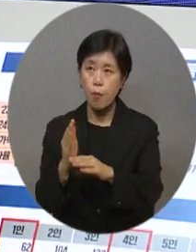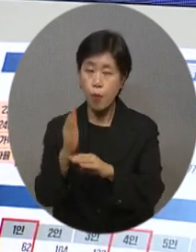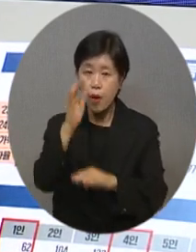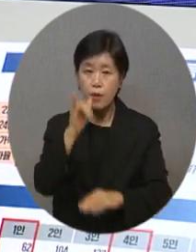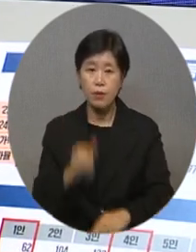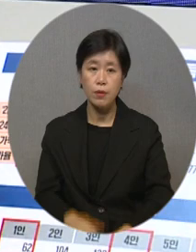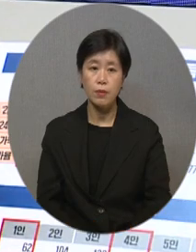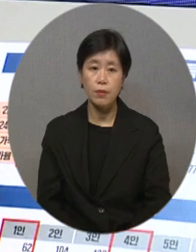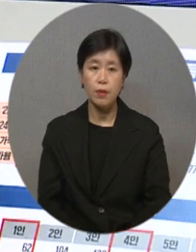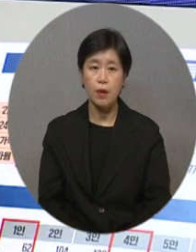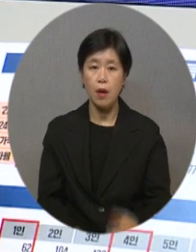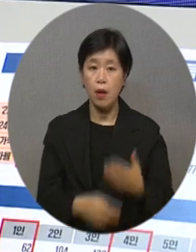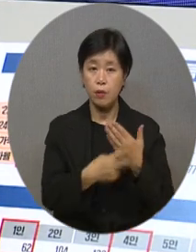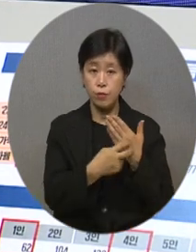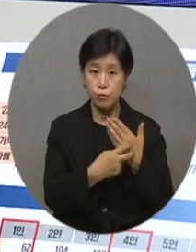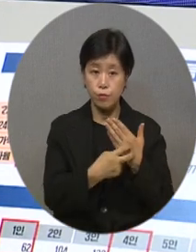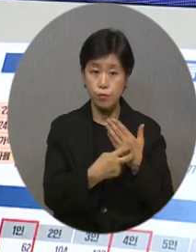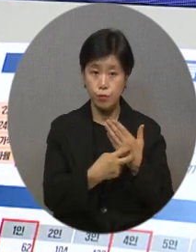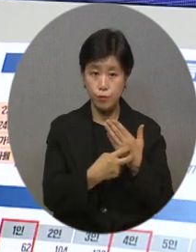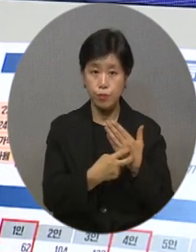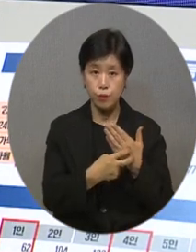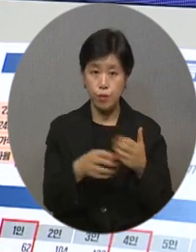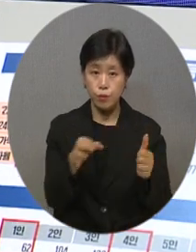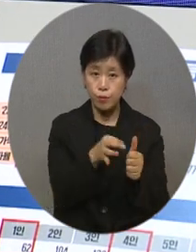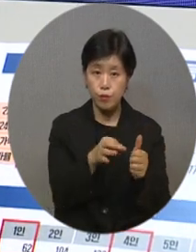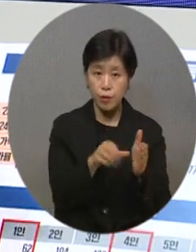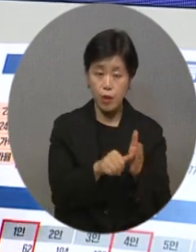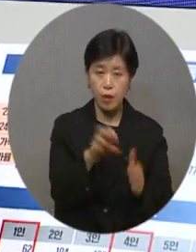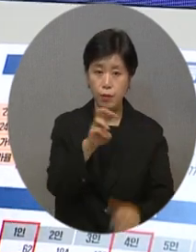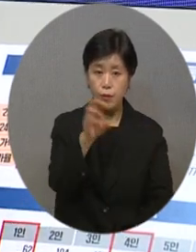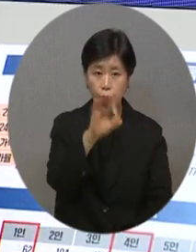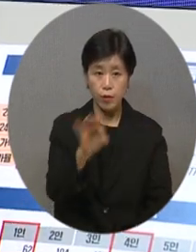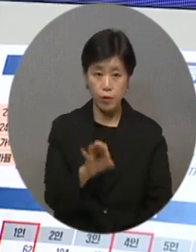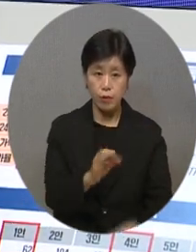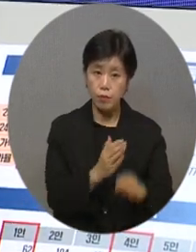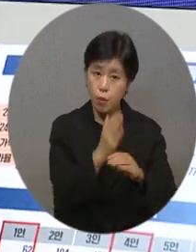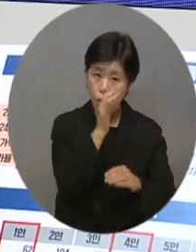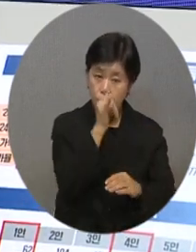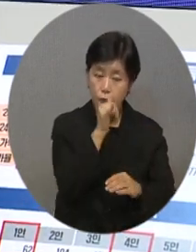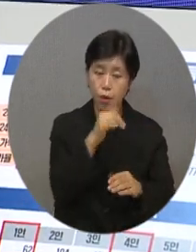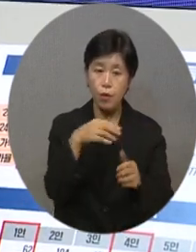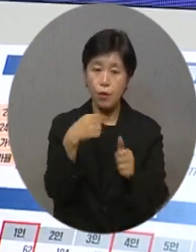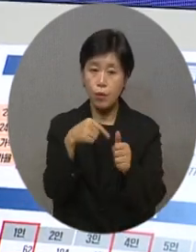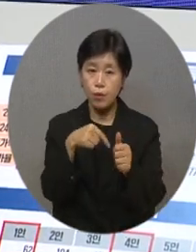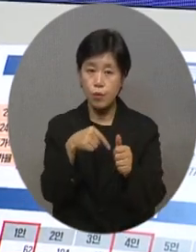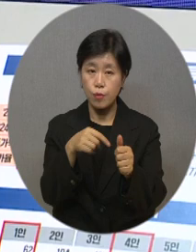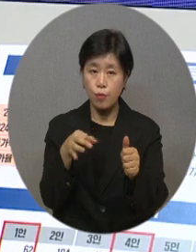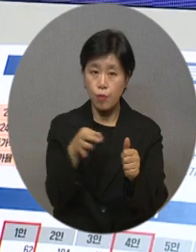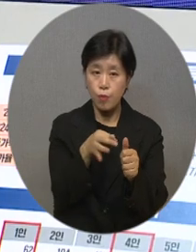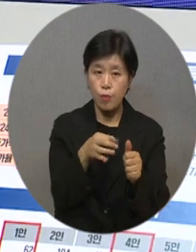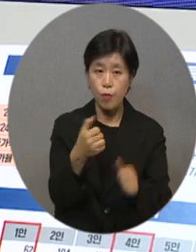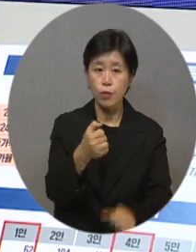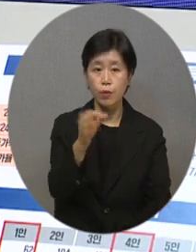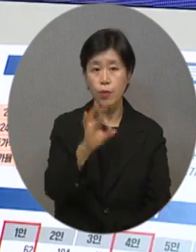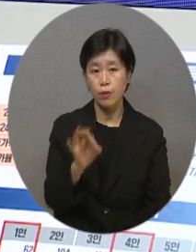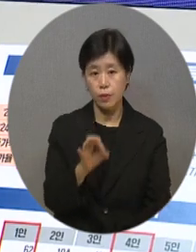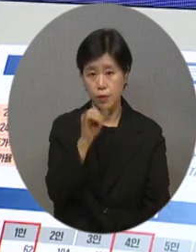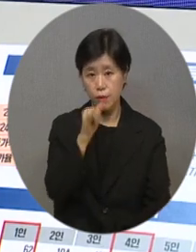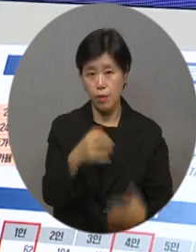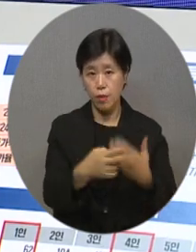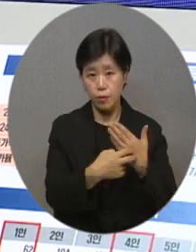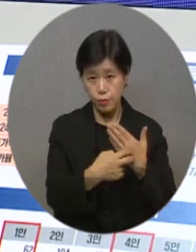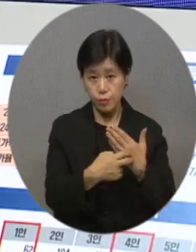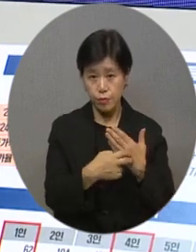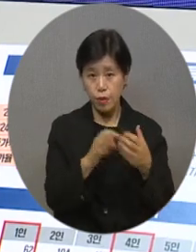의료급여 같은 경우는 30% 조금 넘게 돼 있고요. 교육급여는 50%. 의료급여는 정확하게 말씀드리게 되면 이건